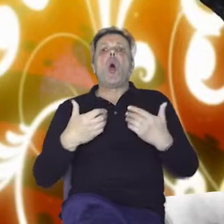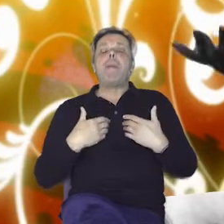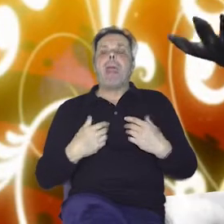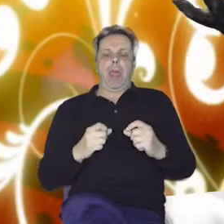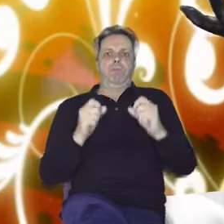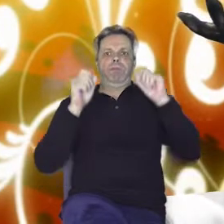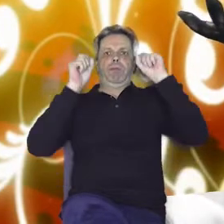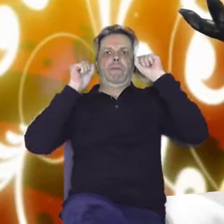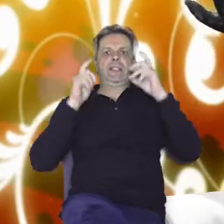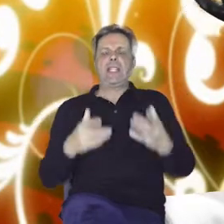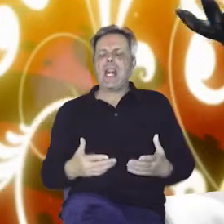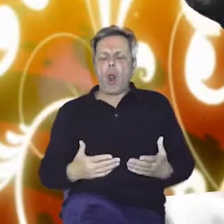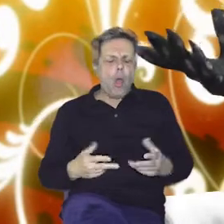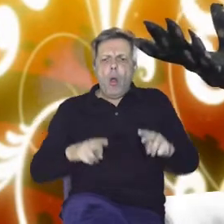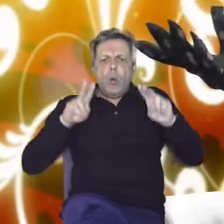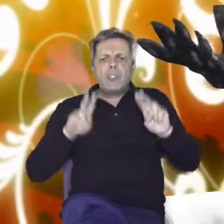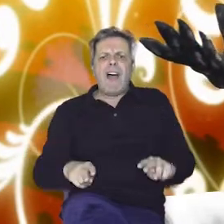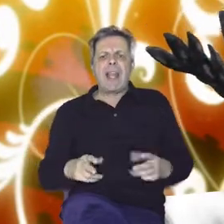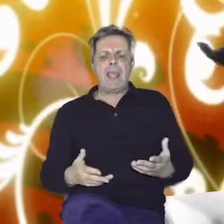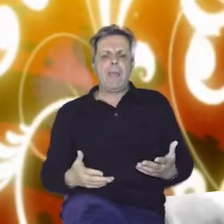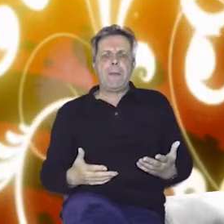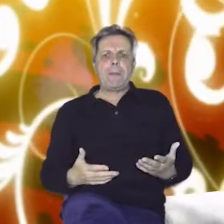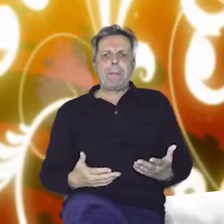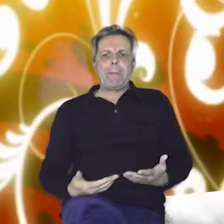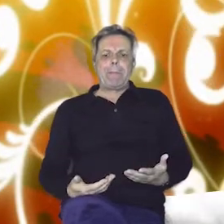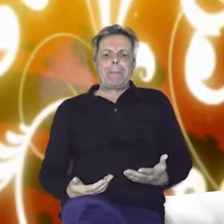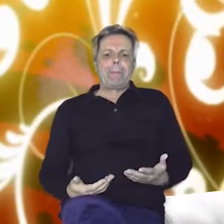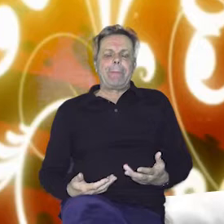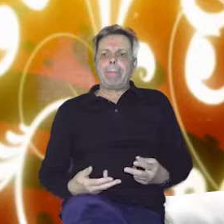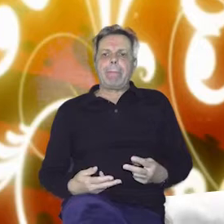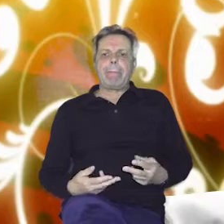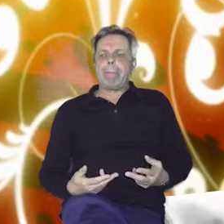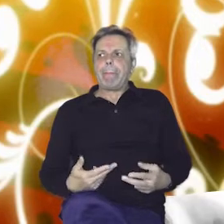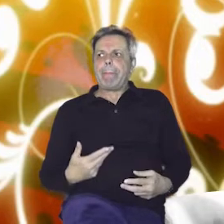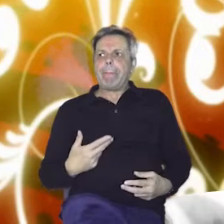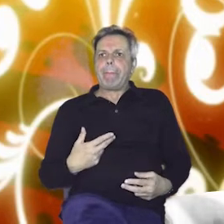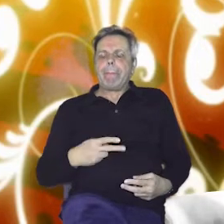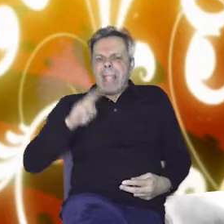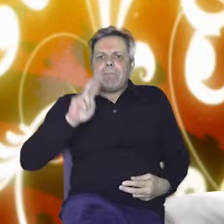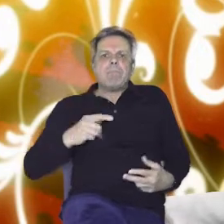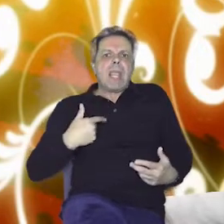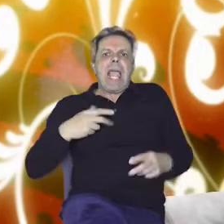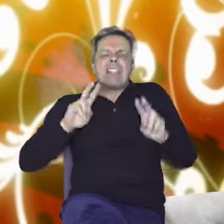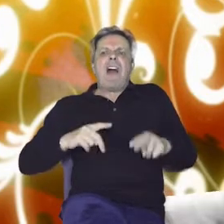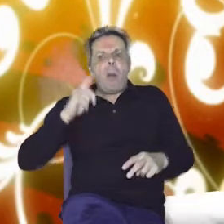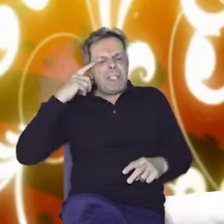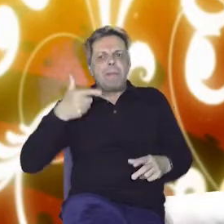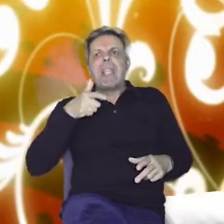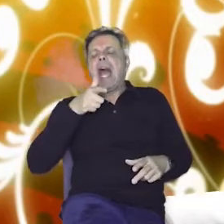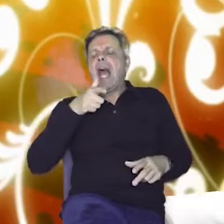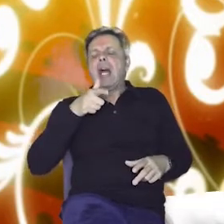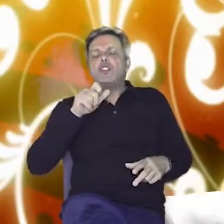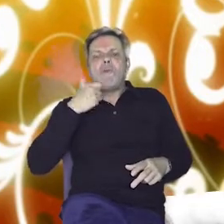fasciniralo. Zapravo, znate šta? Zaista mislim da svaki čovjek koji nije osjetio i tu vrstu